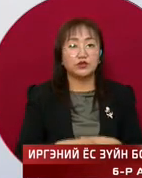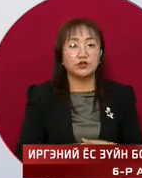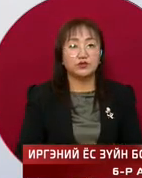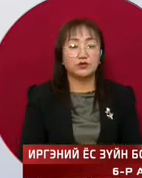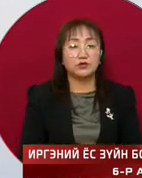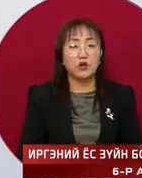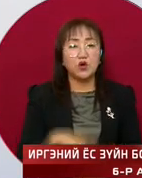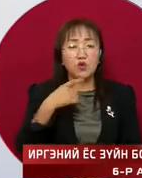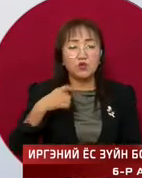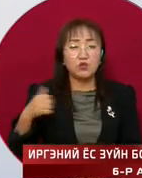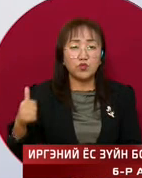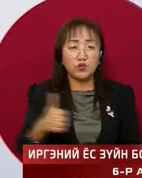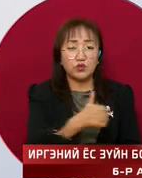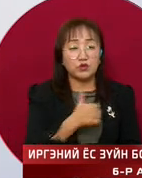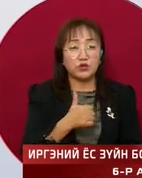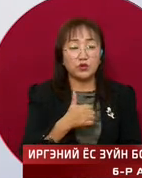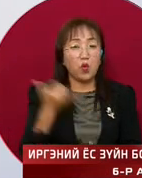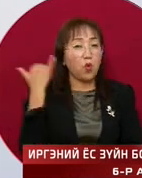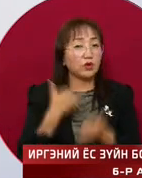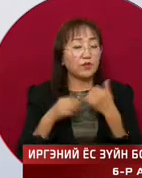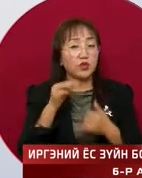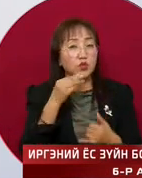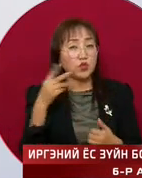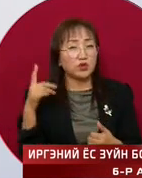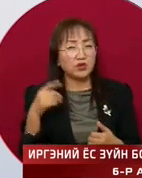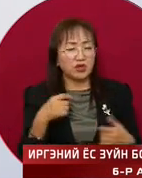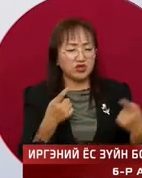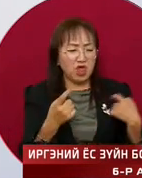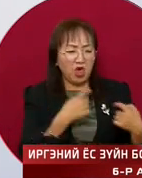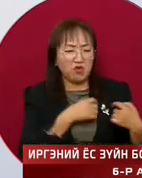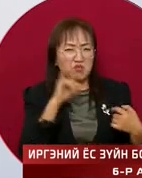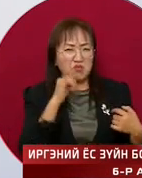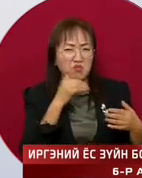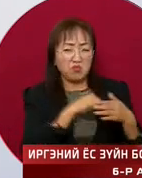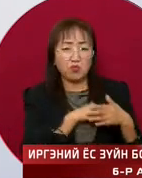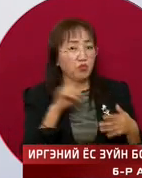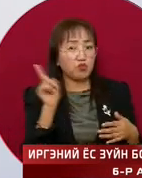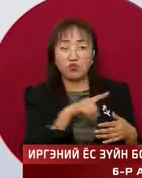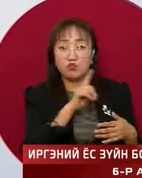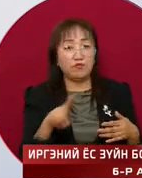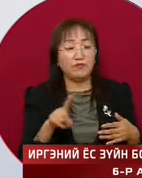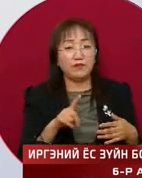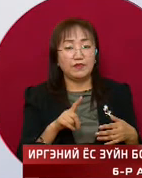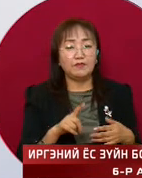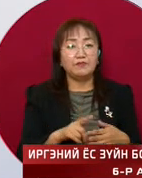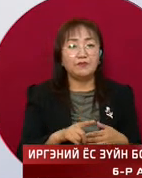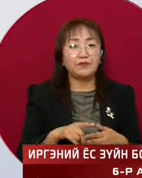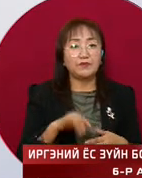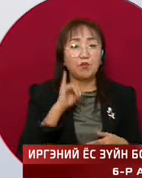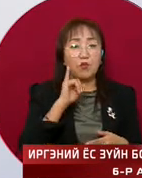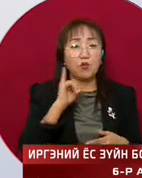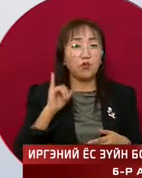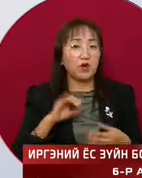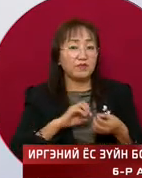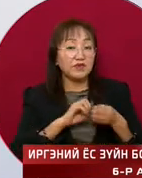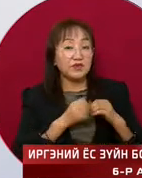Хүн бүр удмын түүхэндээ хар толов үлдээхгүй хичээж явах хэрэв ураг удмын дотроос мөм ухаан